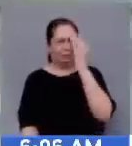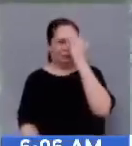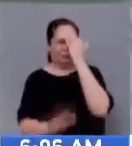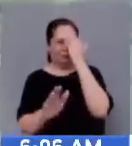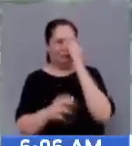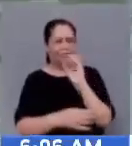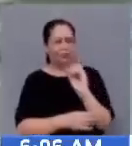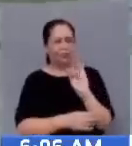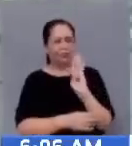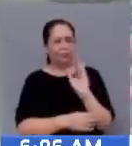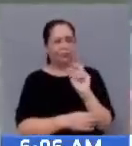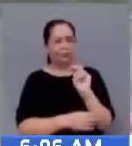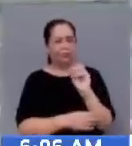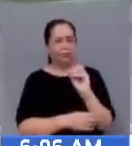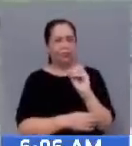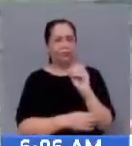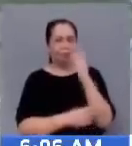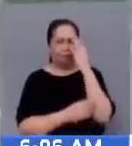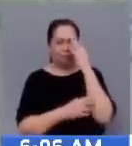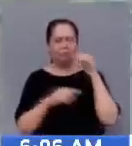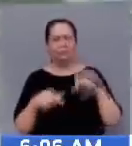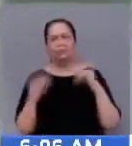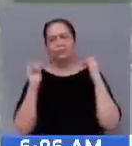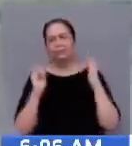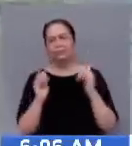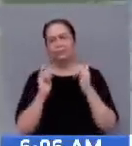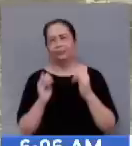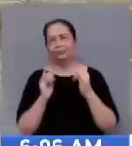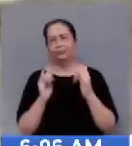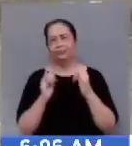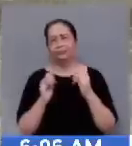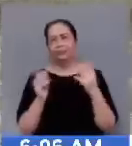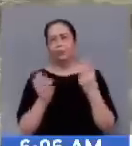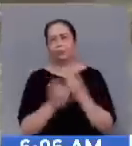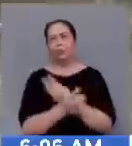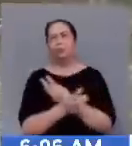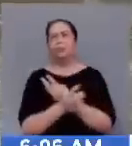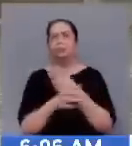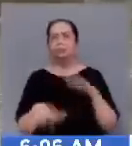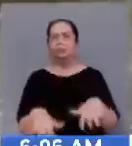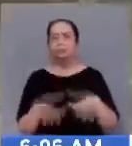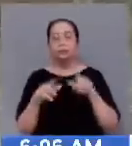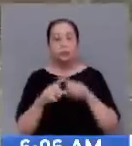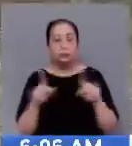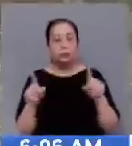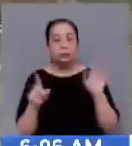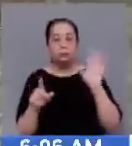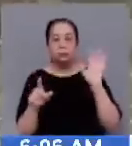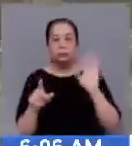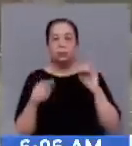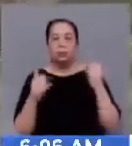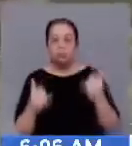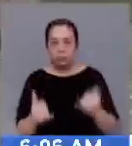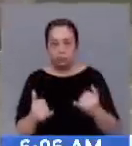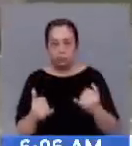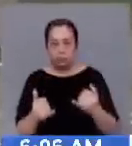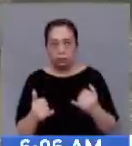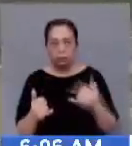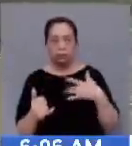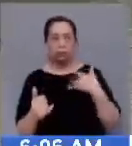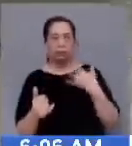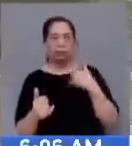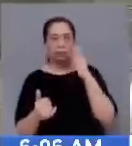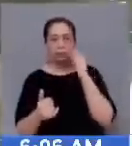Bulacan, itong matinding baha. No? Pero ang kakaiba raw po sa kanilang sitwasyon ngayon at sa kanilang nararanasan ay